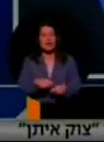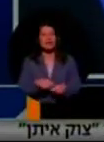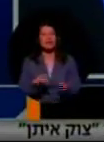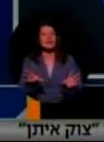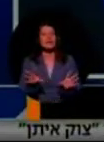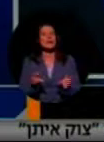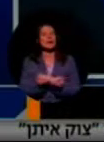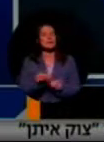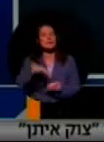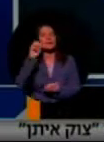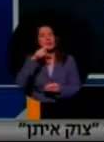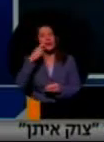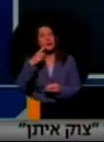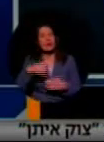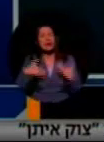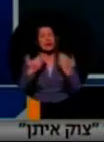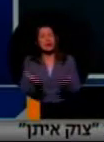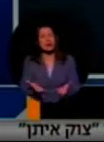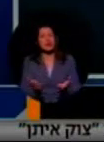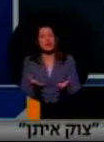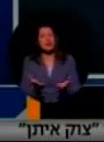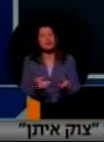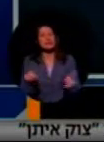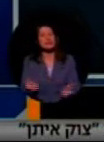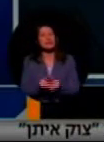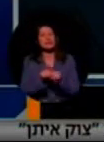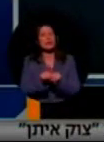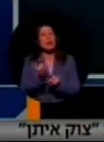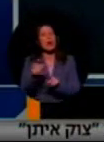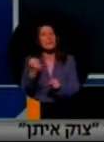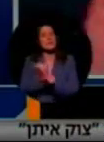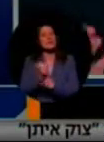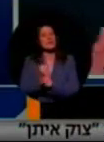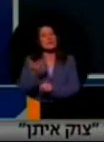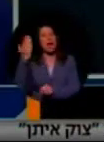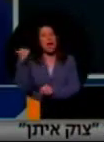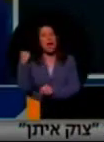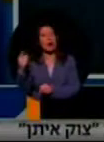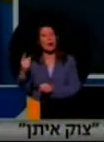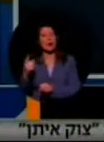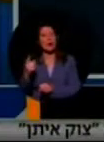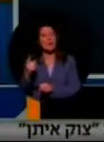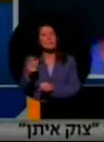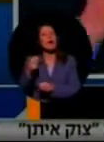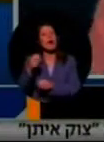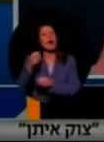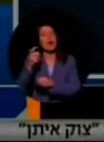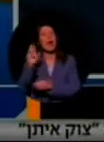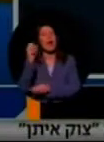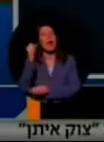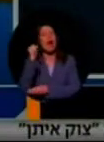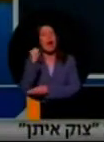שאמר, אנחנו ניתן לכם דברים דומים שנתנו במבצע עמוד ענן. אבל עמוד ענן, מה לעשות, היה 8 ימים, זה היה משהו